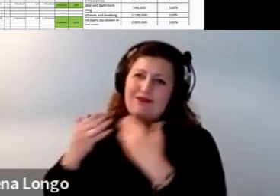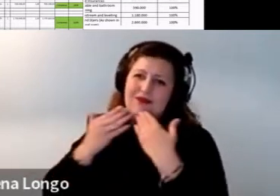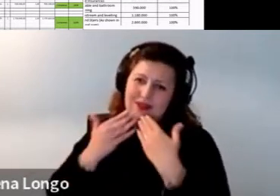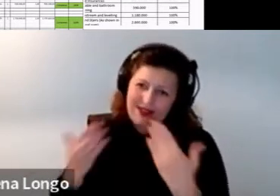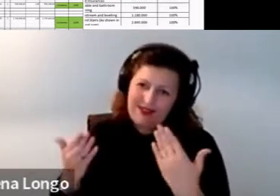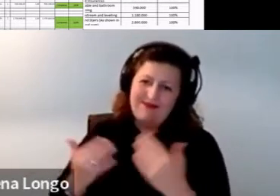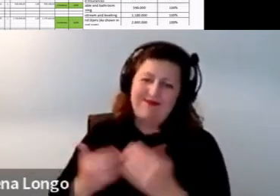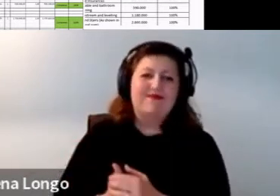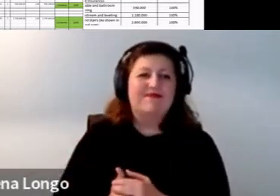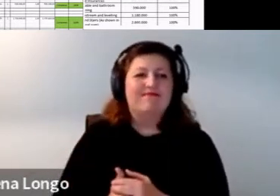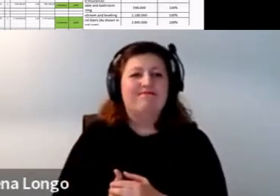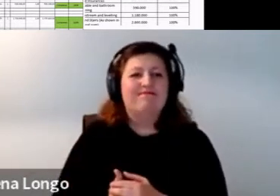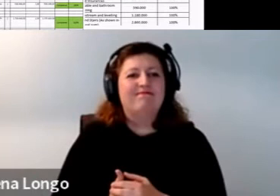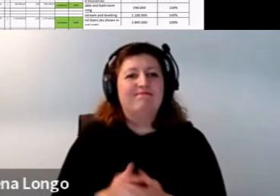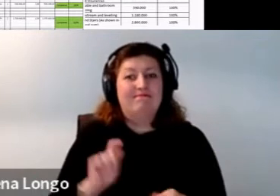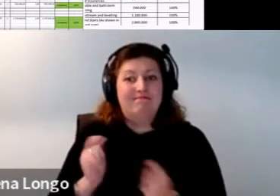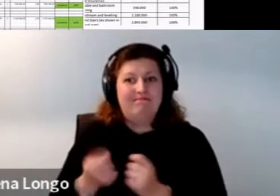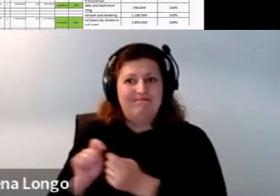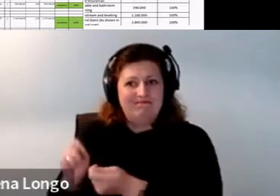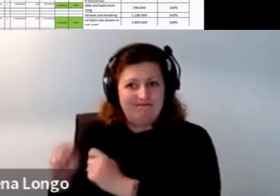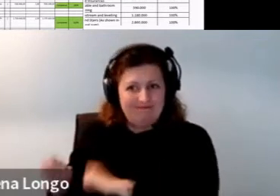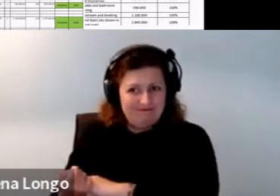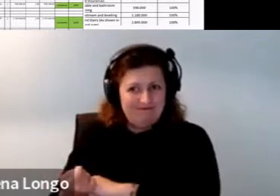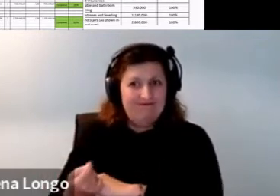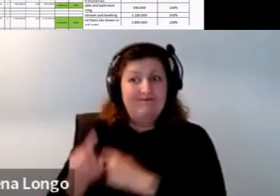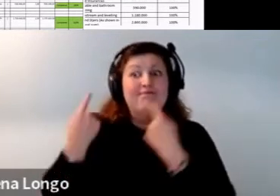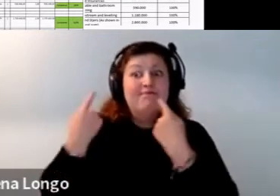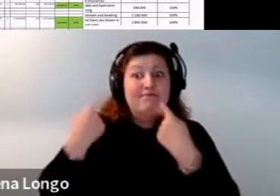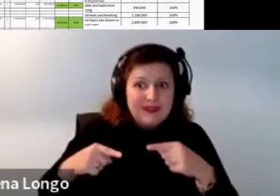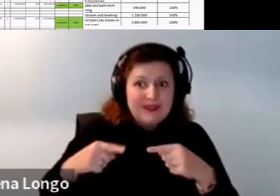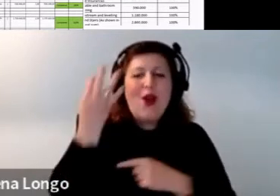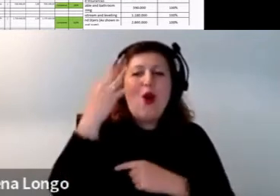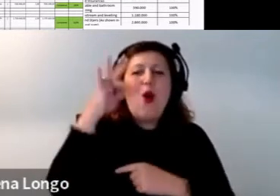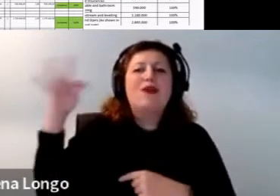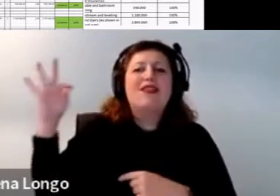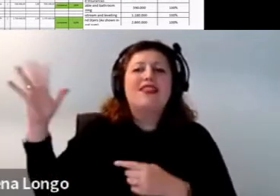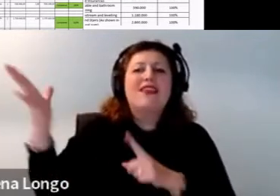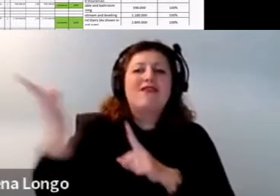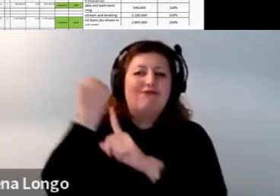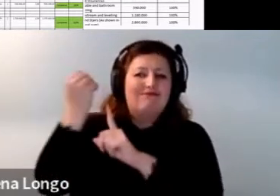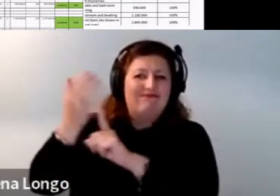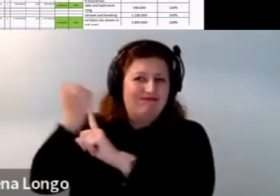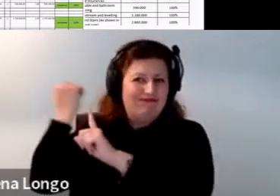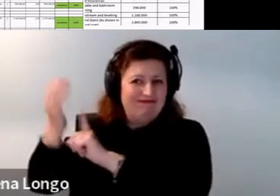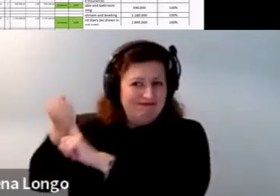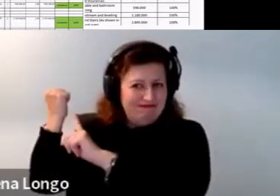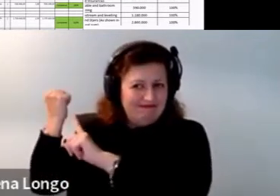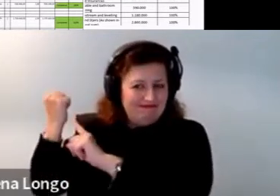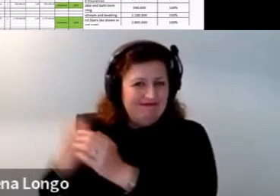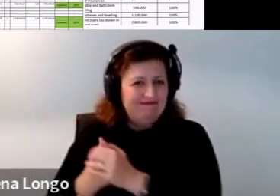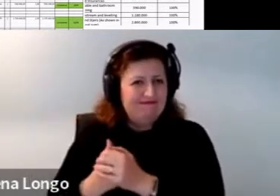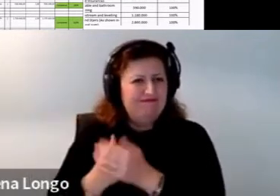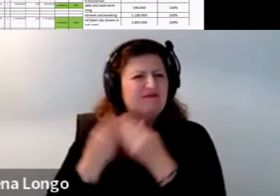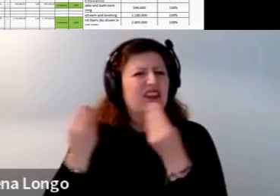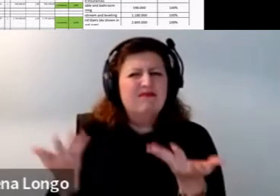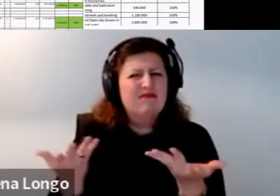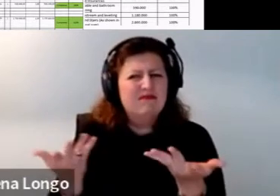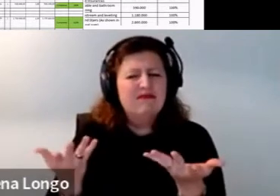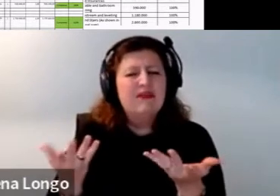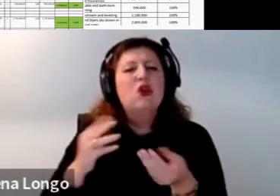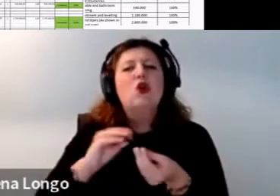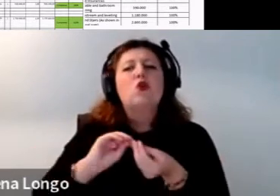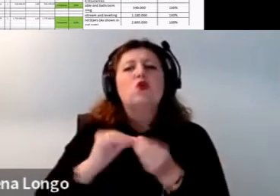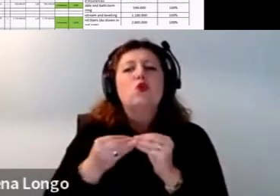romantica. Questo raggiungimento di obiettivi comporta l'utilizzo di una serie di strumenti